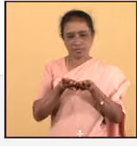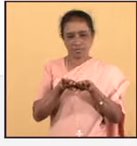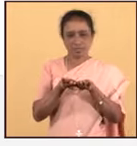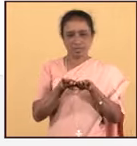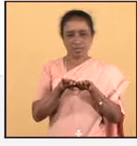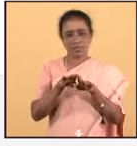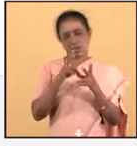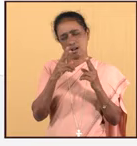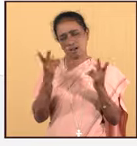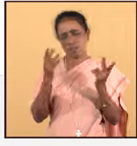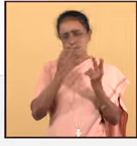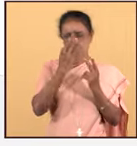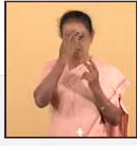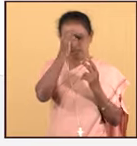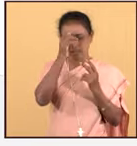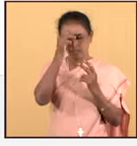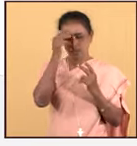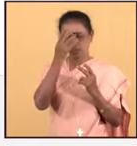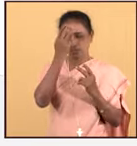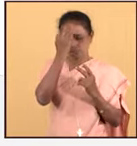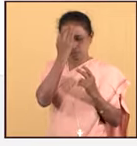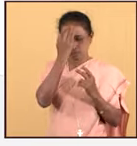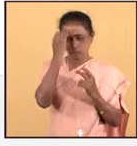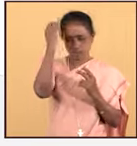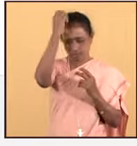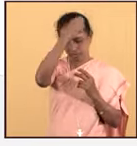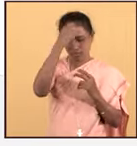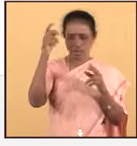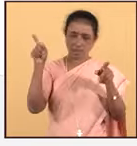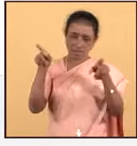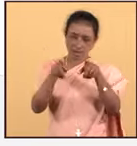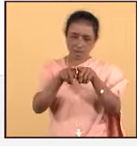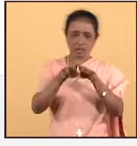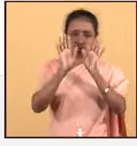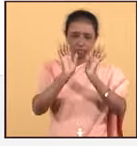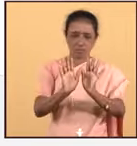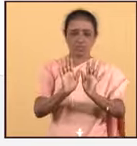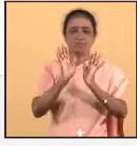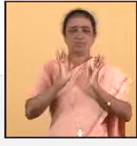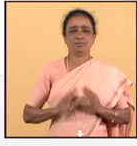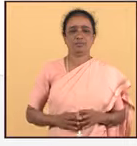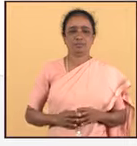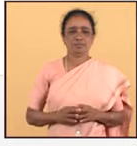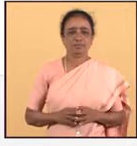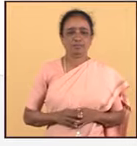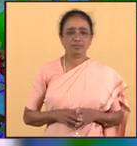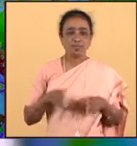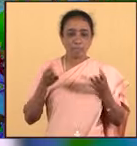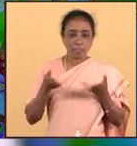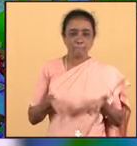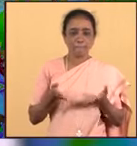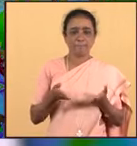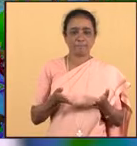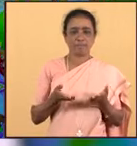ஒன்று. அது இந்துவாக இருந்தாலும் சரி, கிறிஸ்துவாக இருந்தாலும் சரி, முஸ்லீமாக இருந்தாலும் சரி, எல்லா மதமும் ஒன்று.